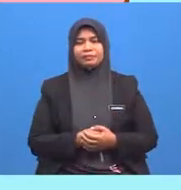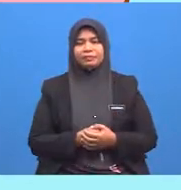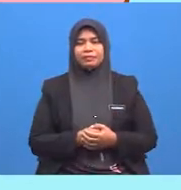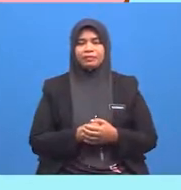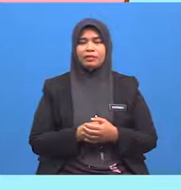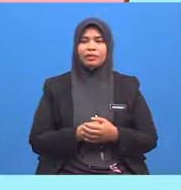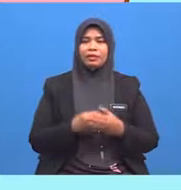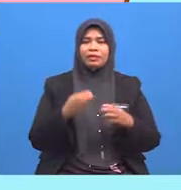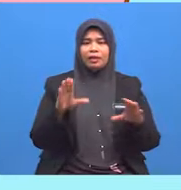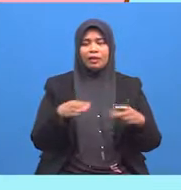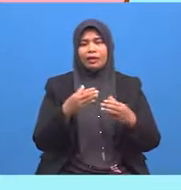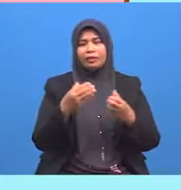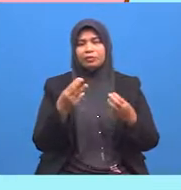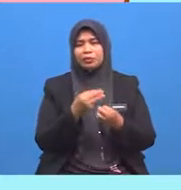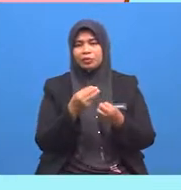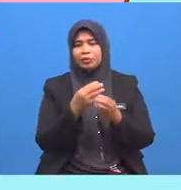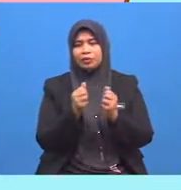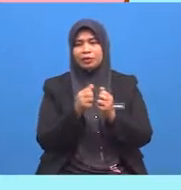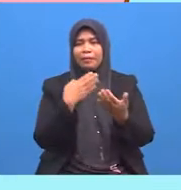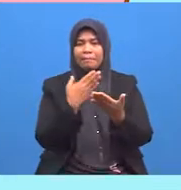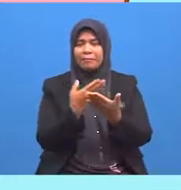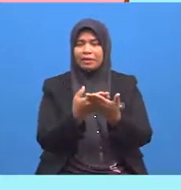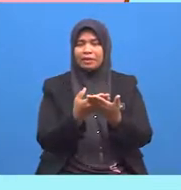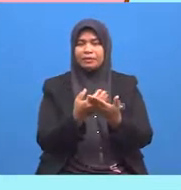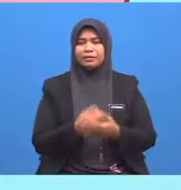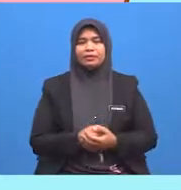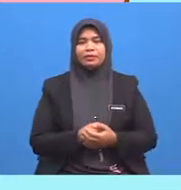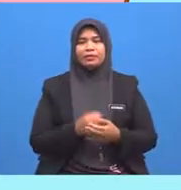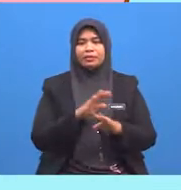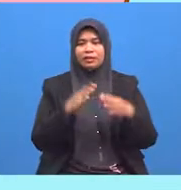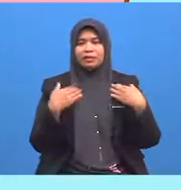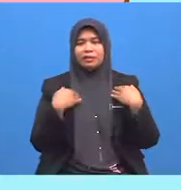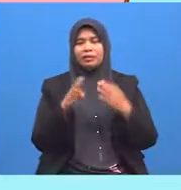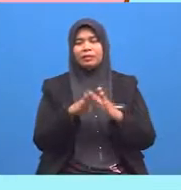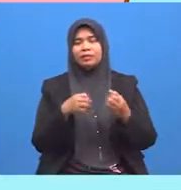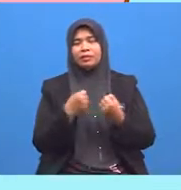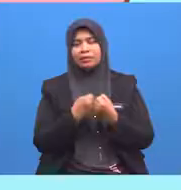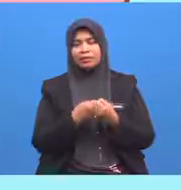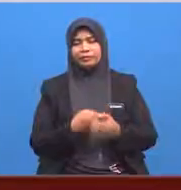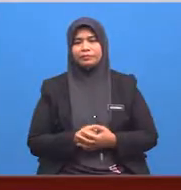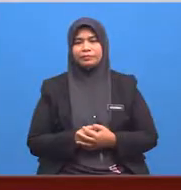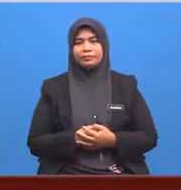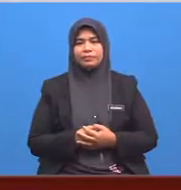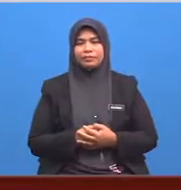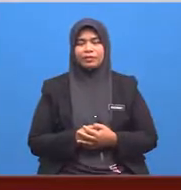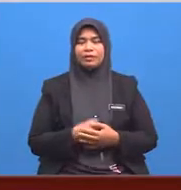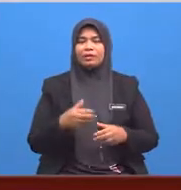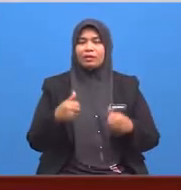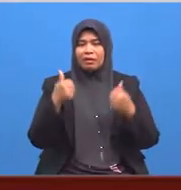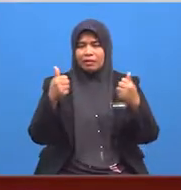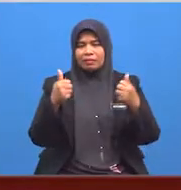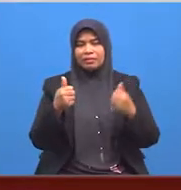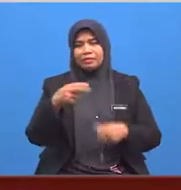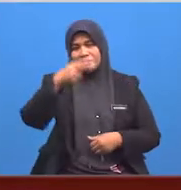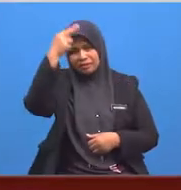baik dan tidak pernah berdendam dengan masyarakat kafir Quraisy yang setia sembuh sebagian dan hebat karena